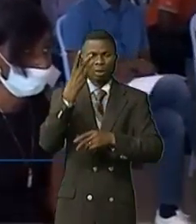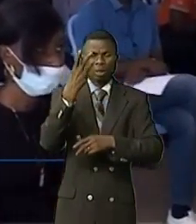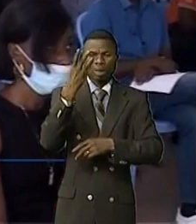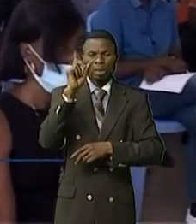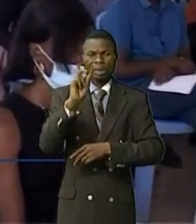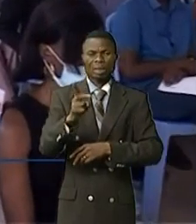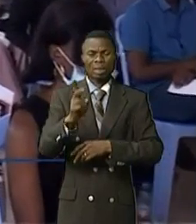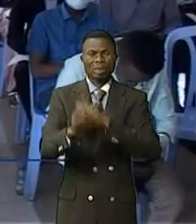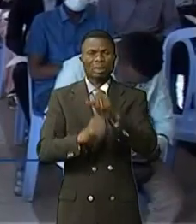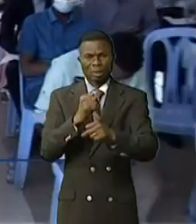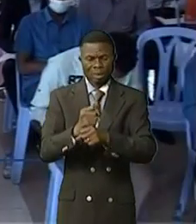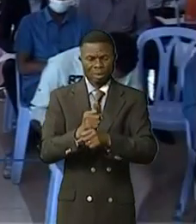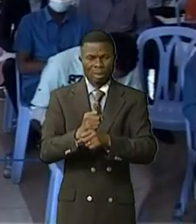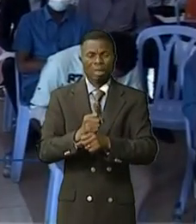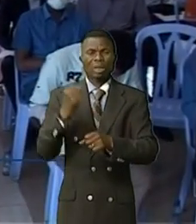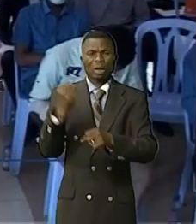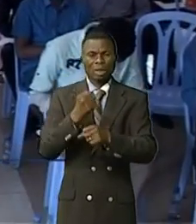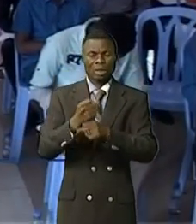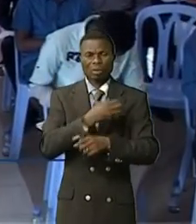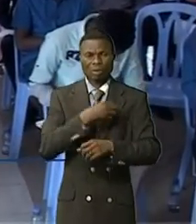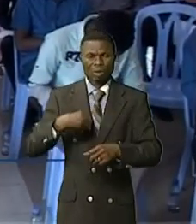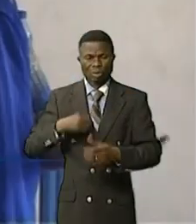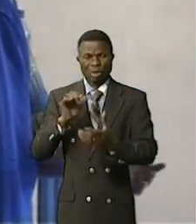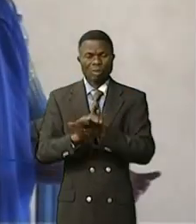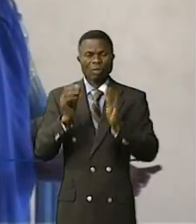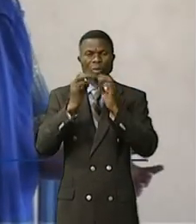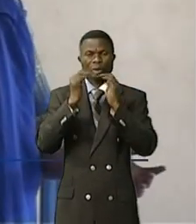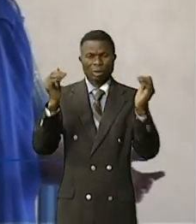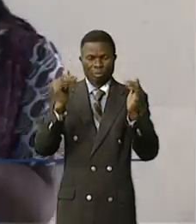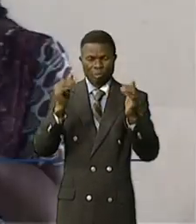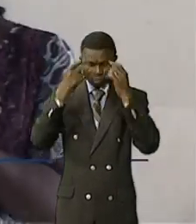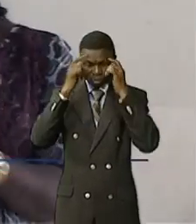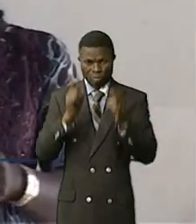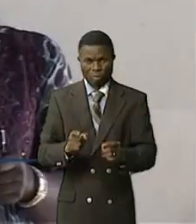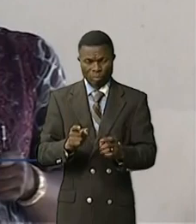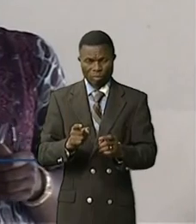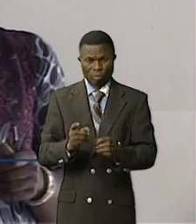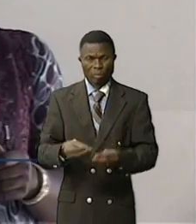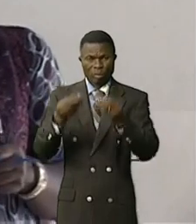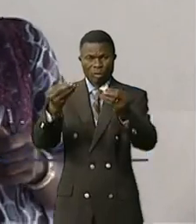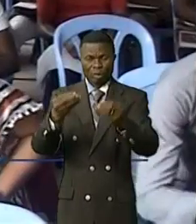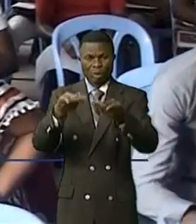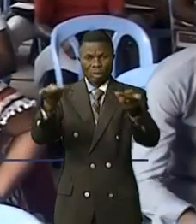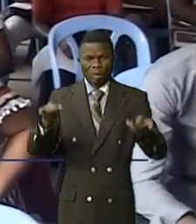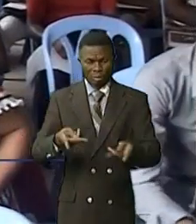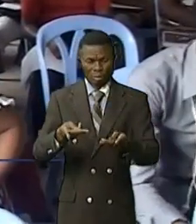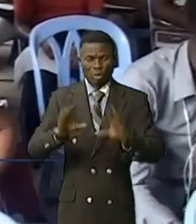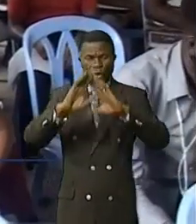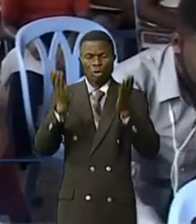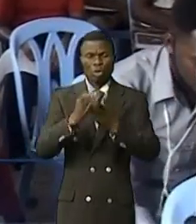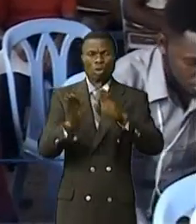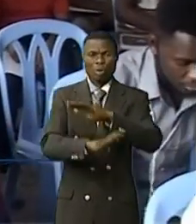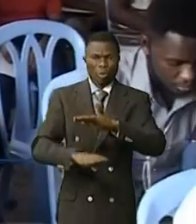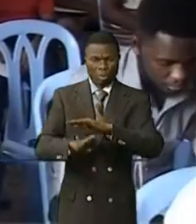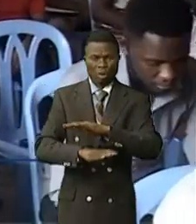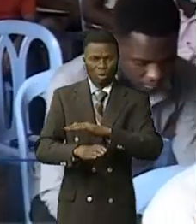décennies, c'est la démarche que les femmes membres de la Ronde pour la paix se sont assignées en offrant des tribunes d'expression communauté de base